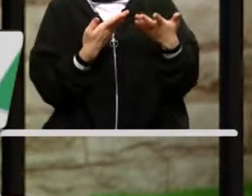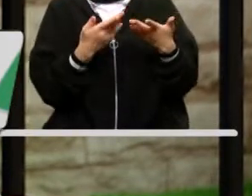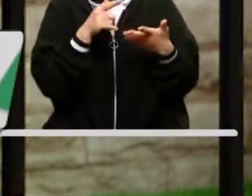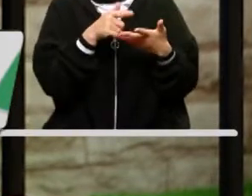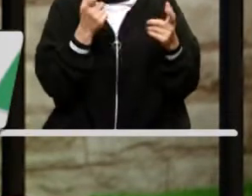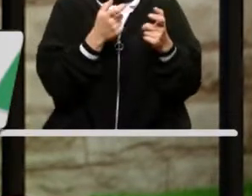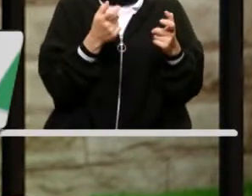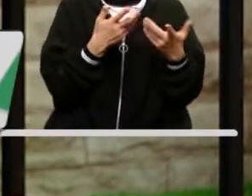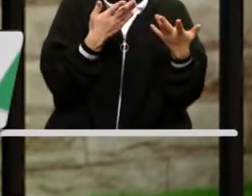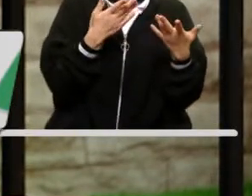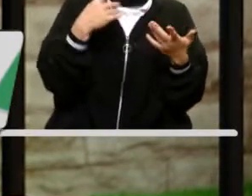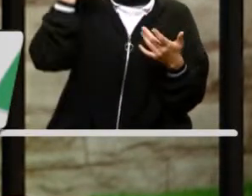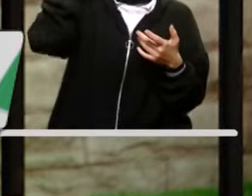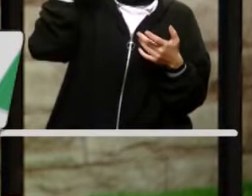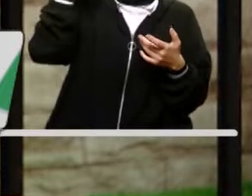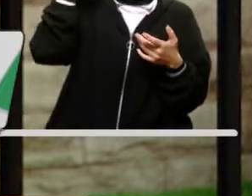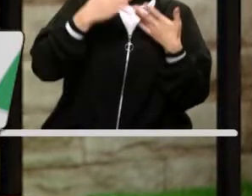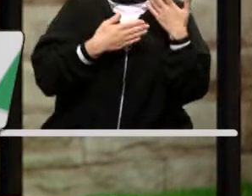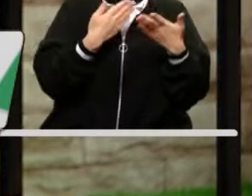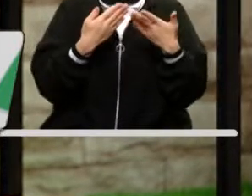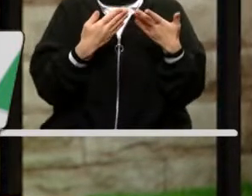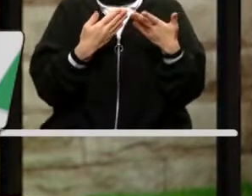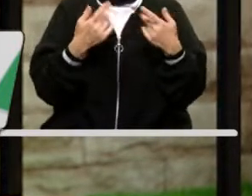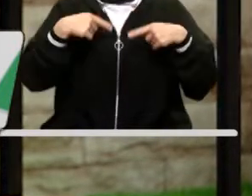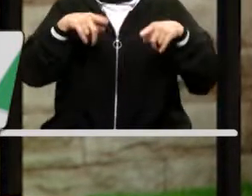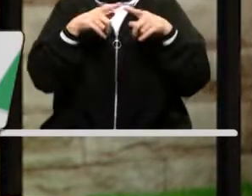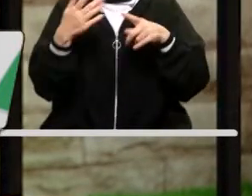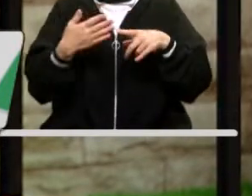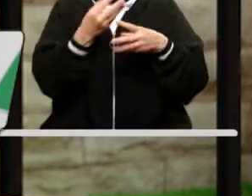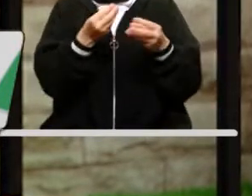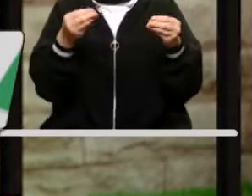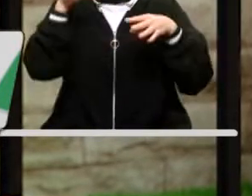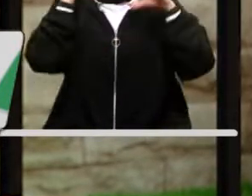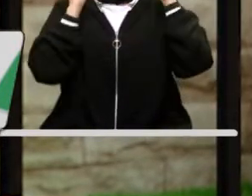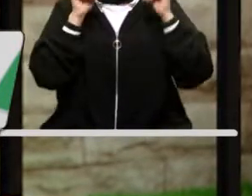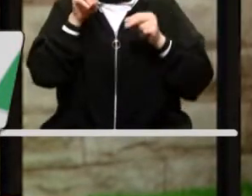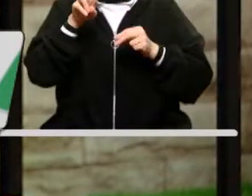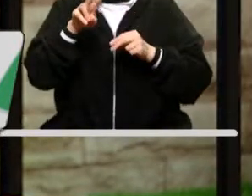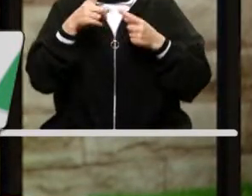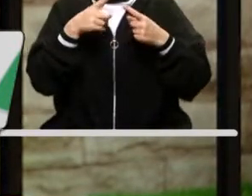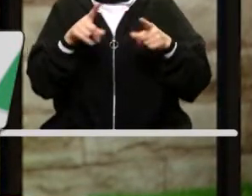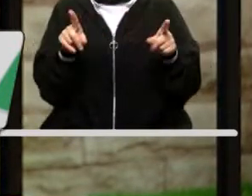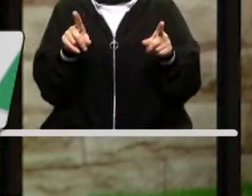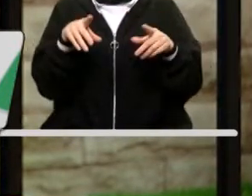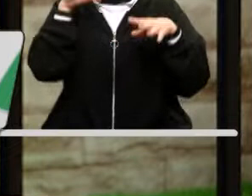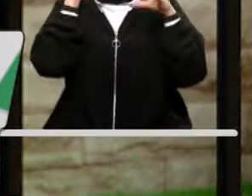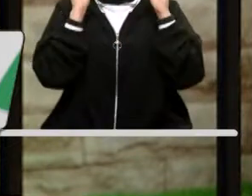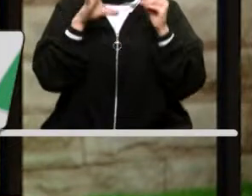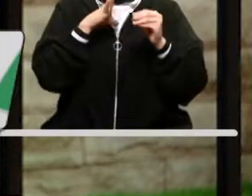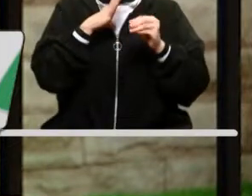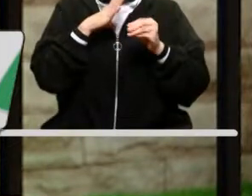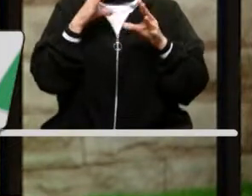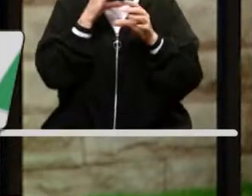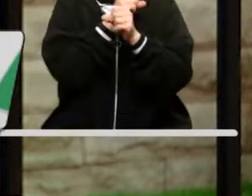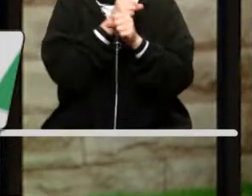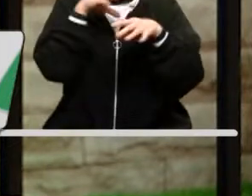budur. Yani biz daha çok öğrenmeyi, biliyorsunuz iki tür öğrenme vardır. Bir gizli öğrenme,